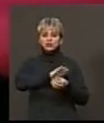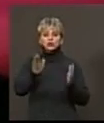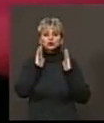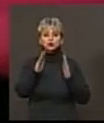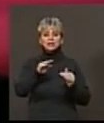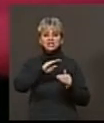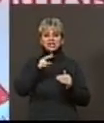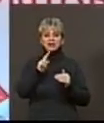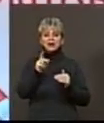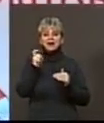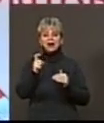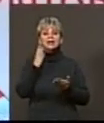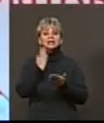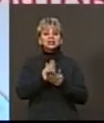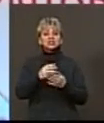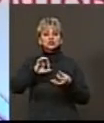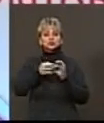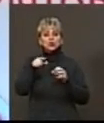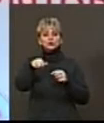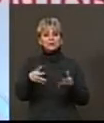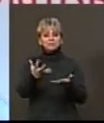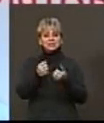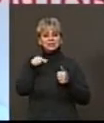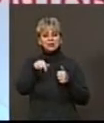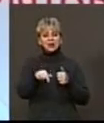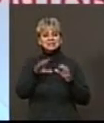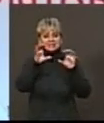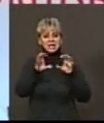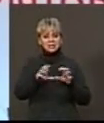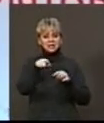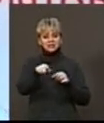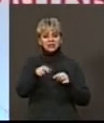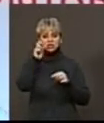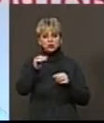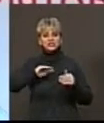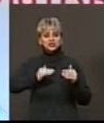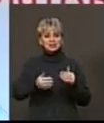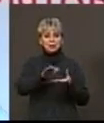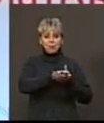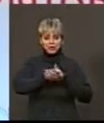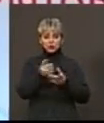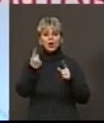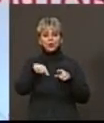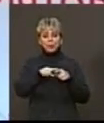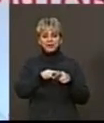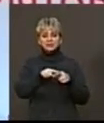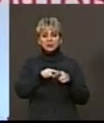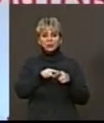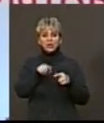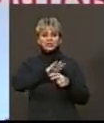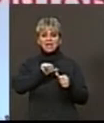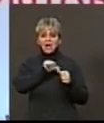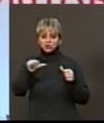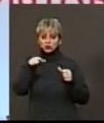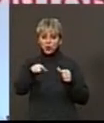только в ЖКХ. Есть сложности применения законодательства государственно-частного партнерства, оно поэтому и не